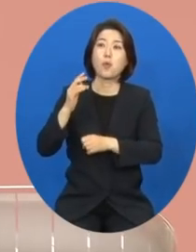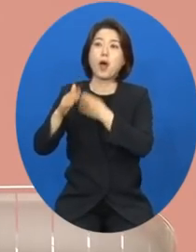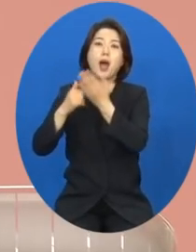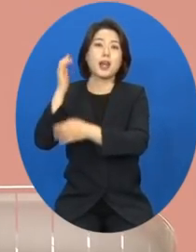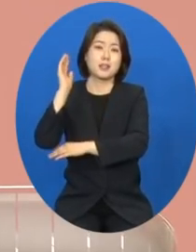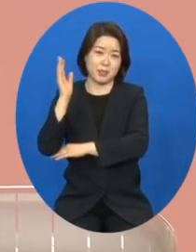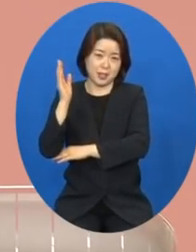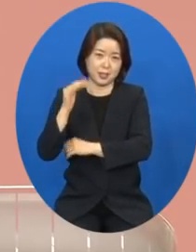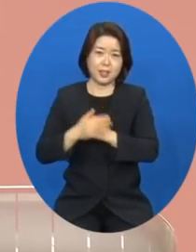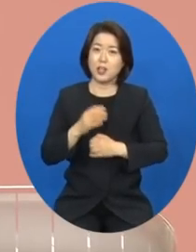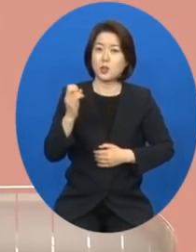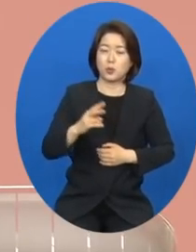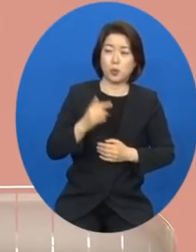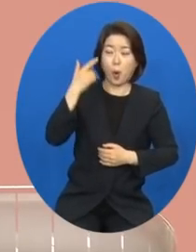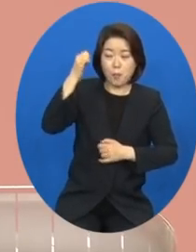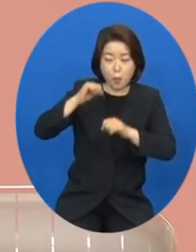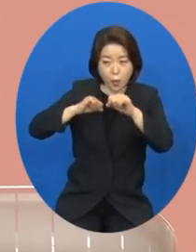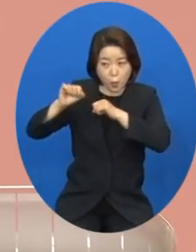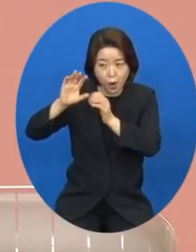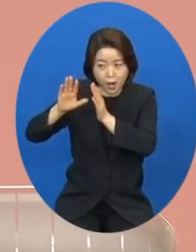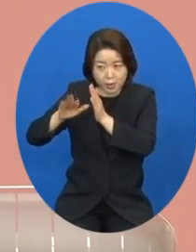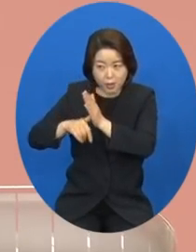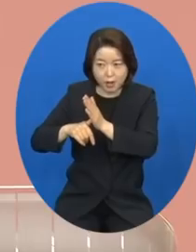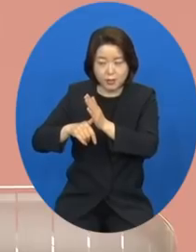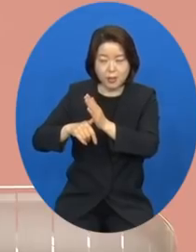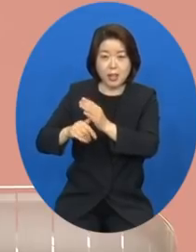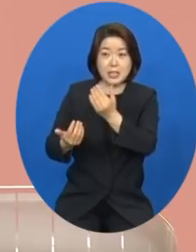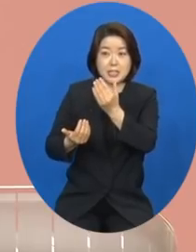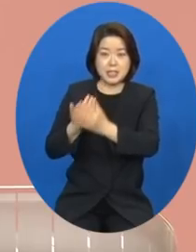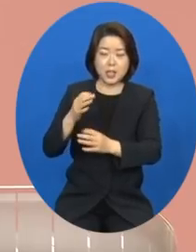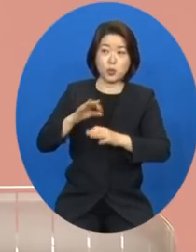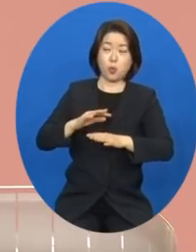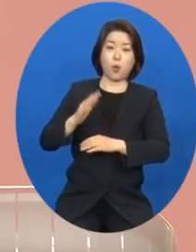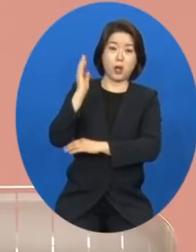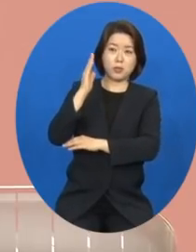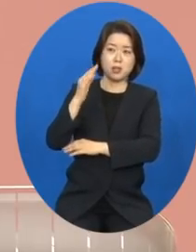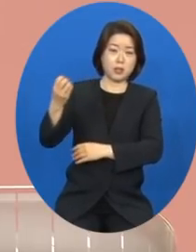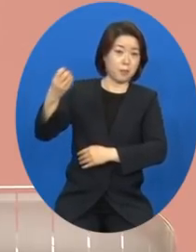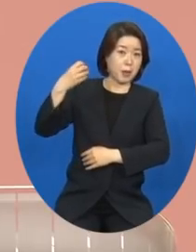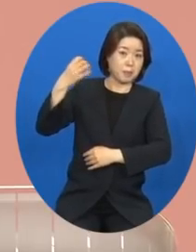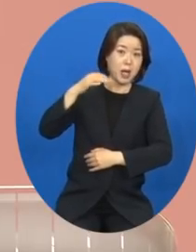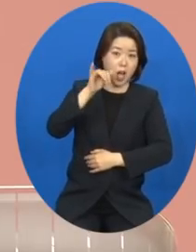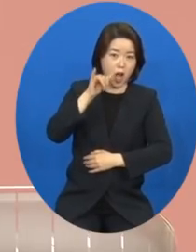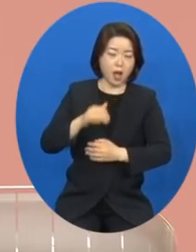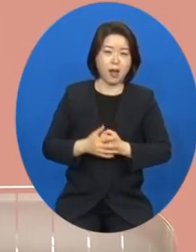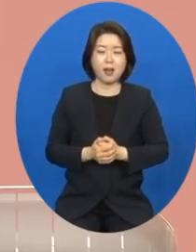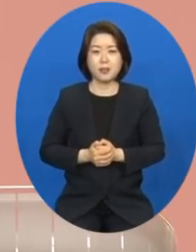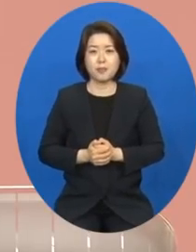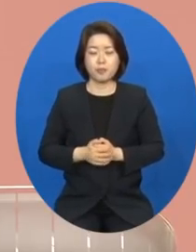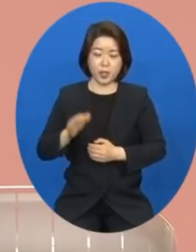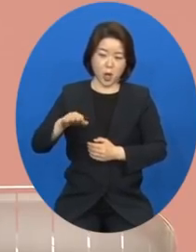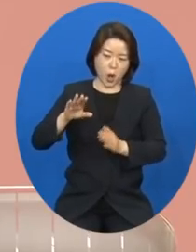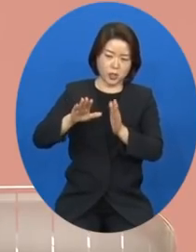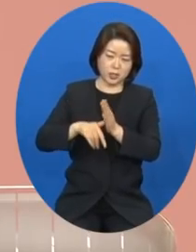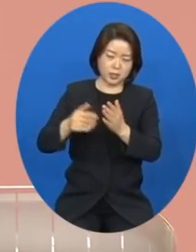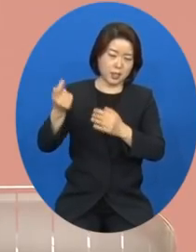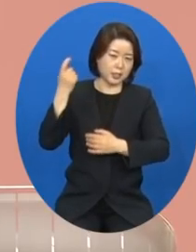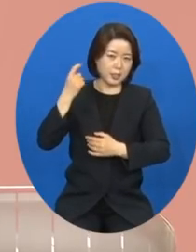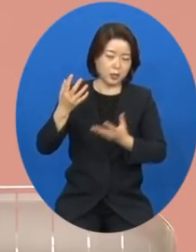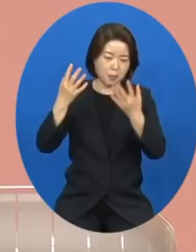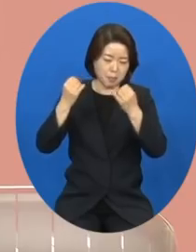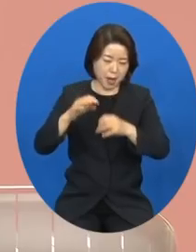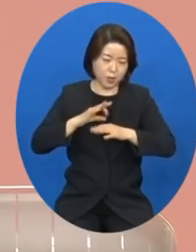이야기 또 목회하면서 있었던 놀라운 이야기들을 이렇게 들려 주셨는데요 어렸을때 들었던 참 많은 논란